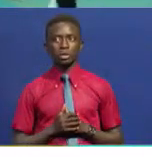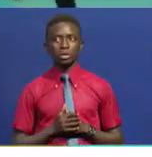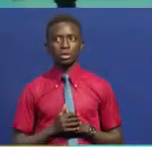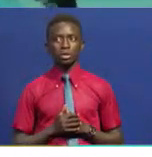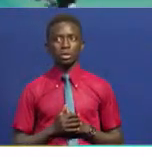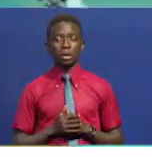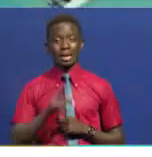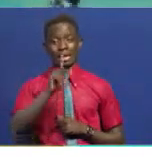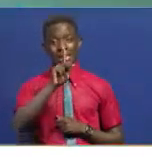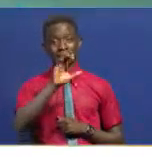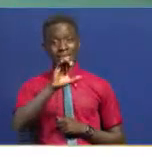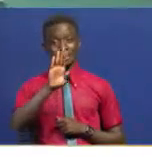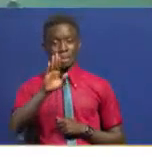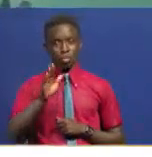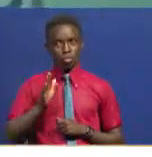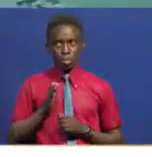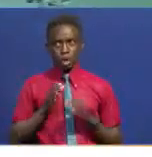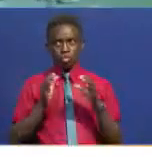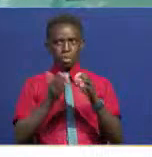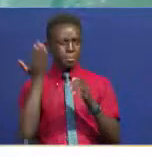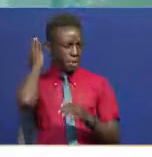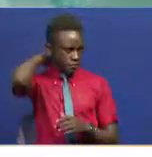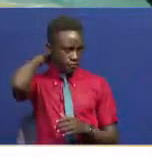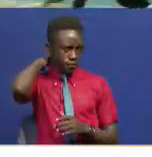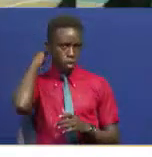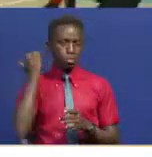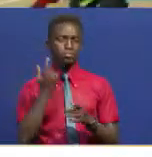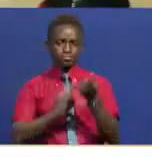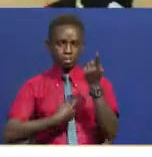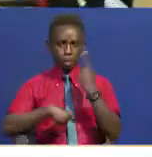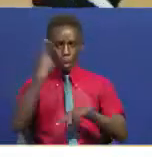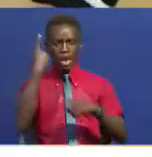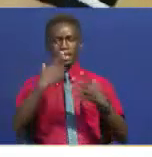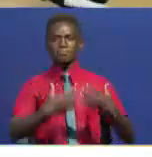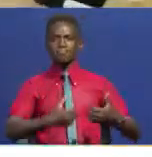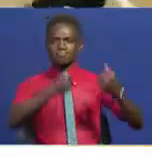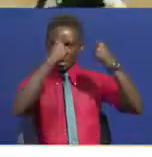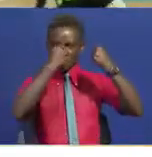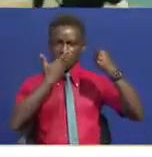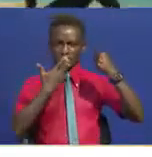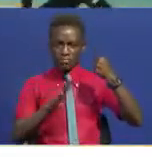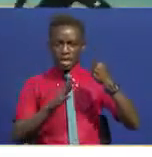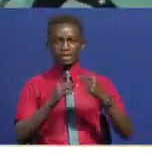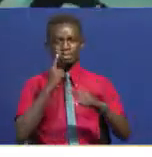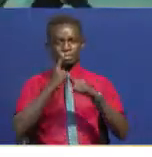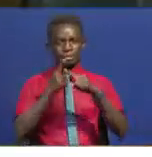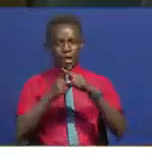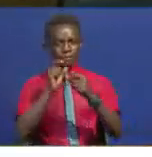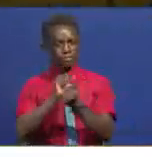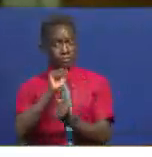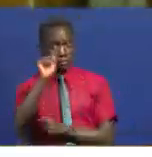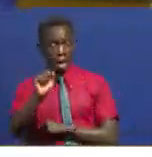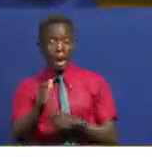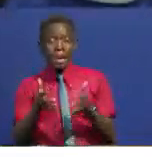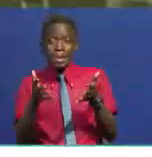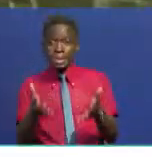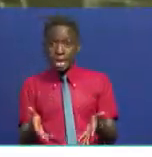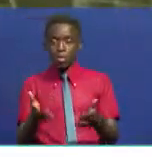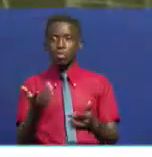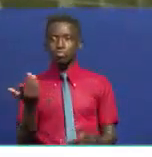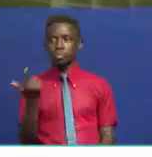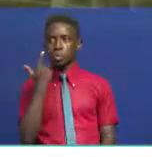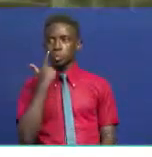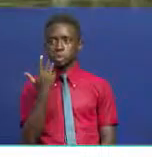Wanabenki KCB walionya kuwa taji ya ligi kuu mwaka uliopita baada ya kipindi cha miaka 15 watawania kuendeleza msururu wa matokeo